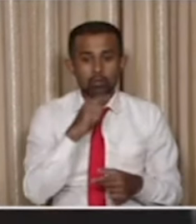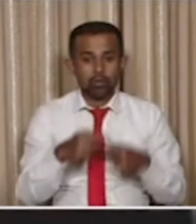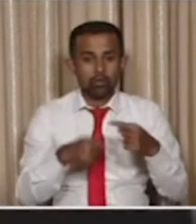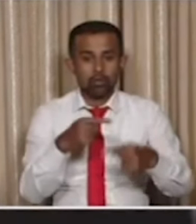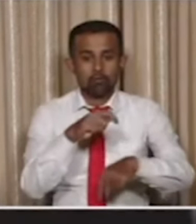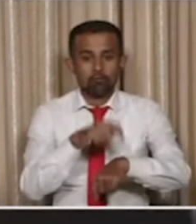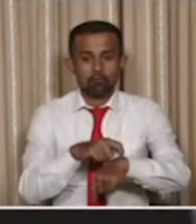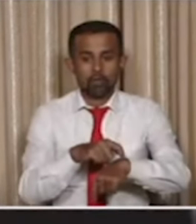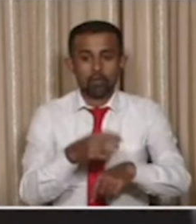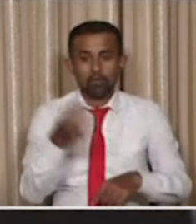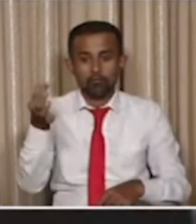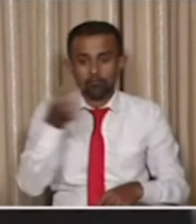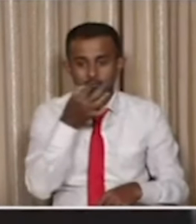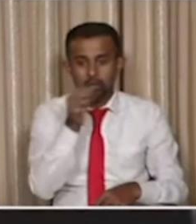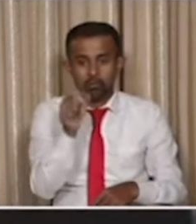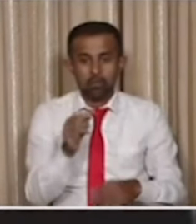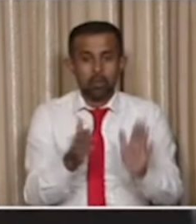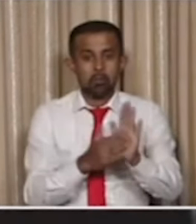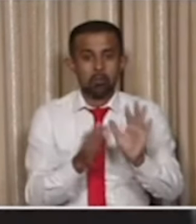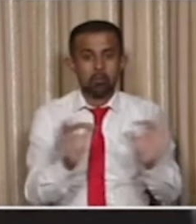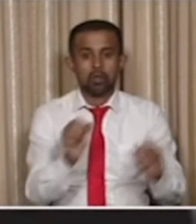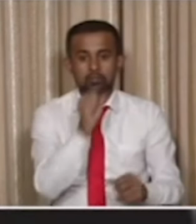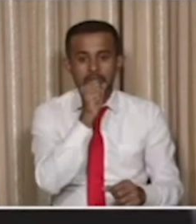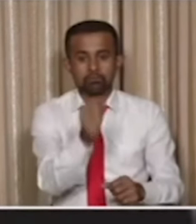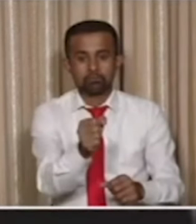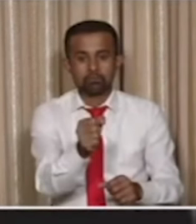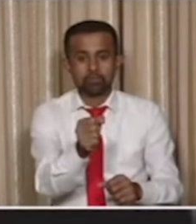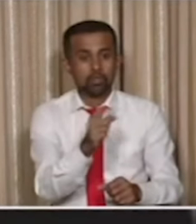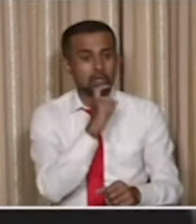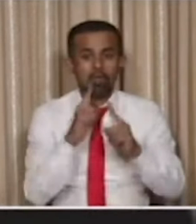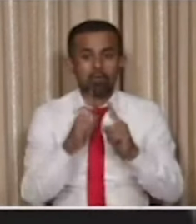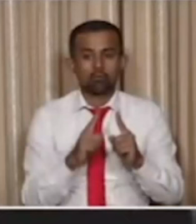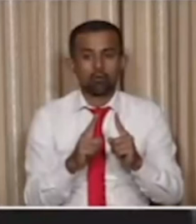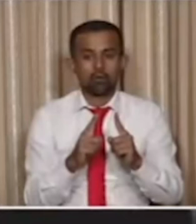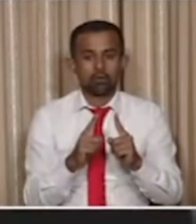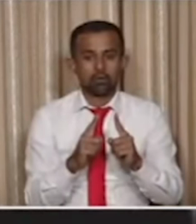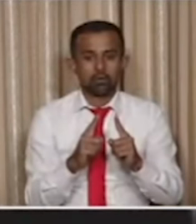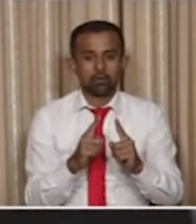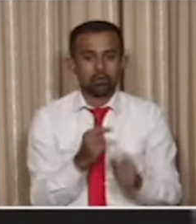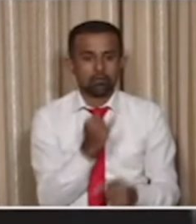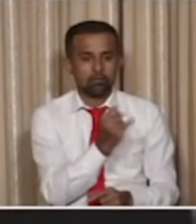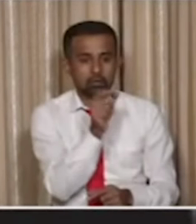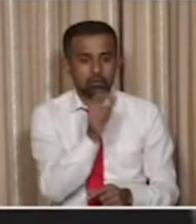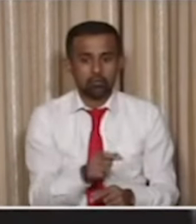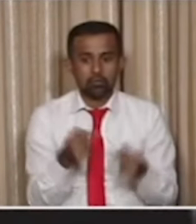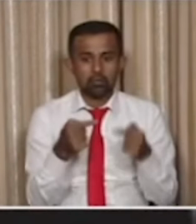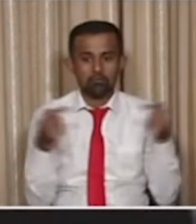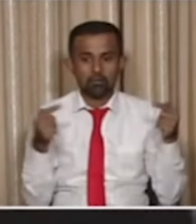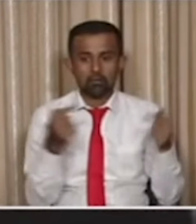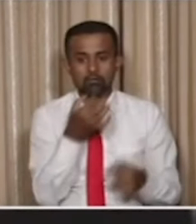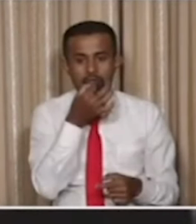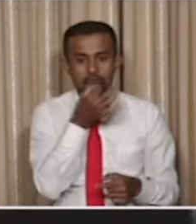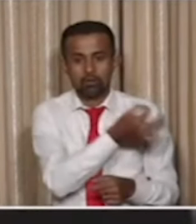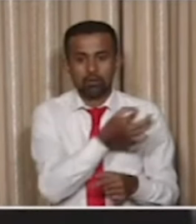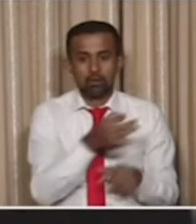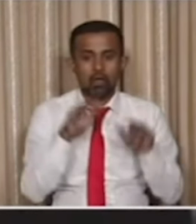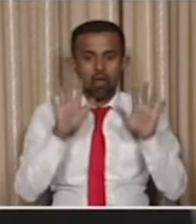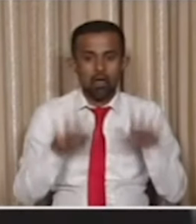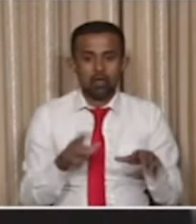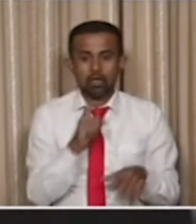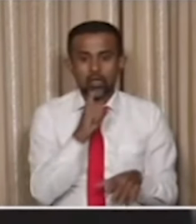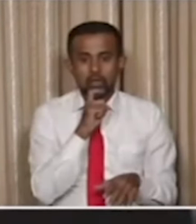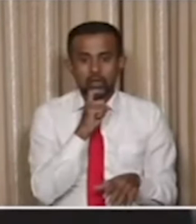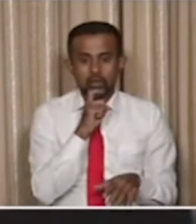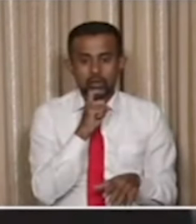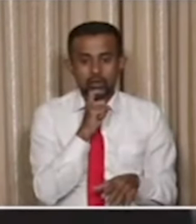අතරේ පැමිණිලිකරුවන් මාධ්‍ය හමු පවත්වමින් ඒ නඩුව ගැන කතා කරනවා. චුදිතයට විරුද්ධව චෝදනා නගනවා. අවසානයේදී නඩුවේදී